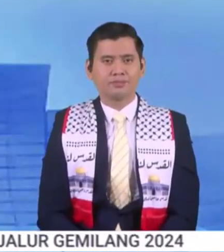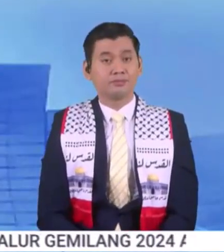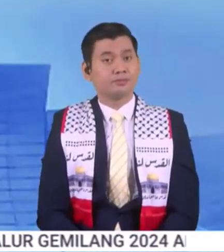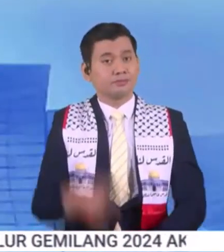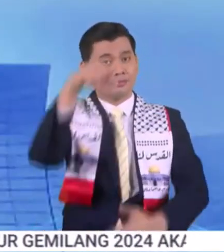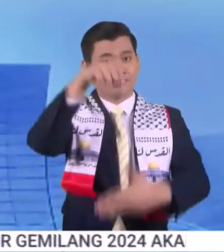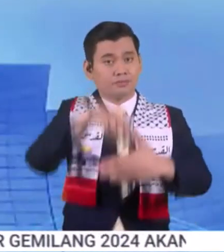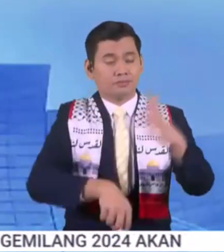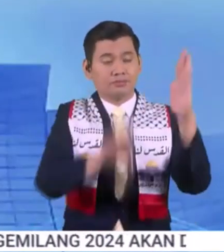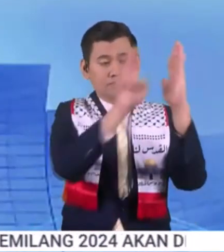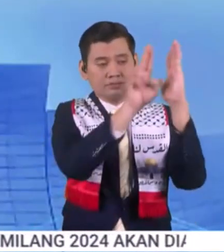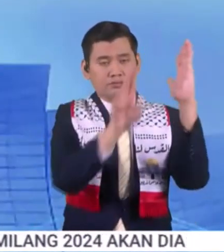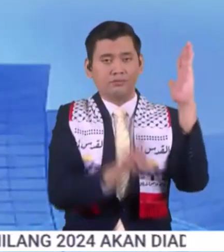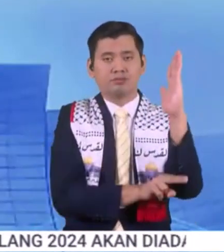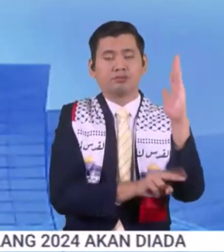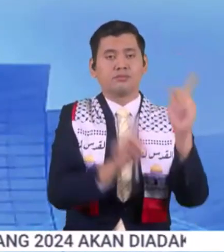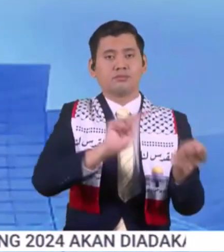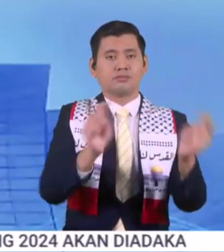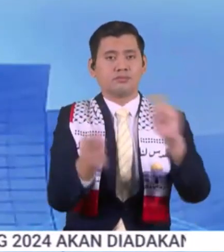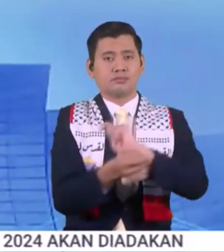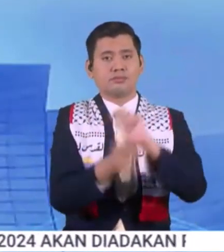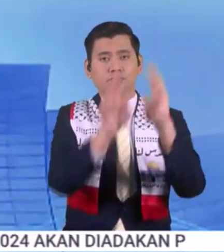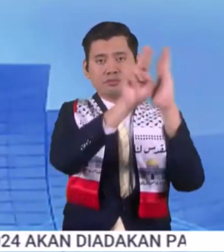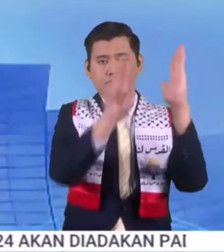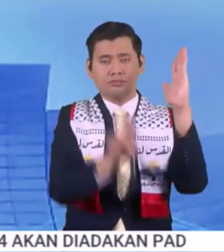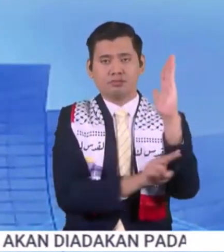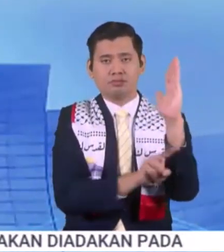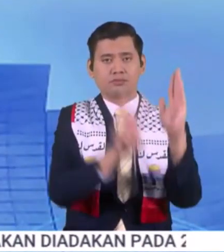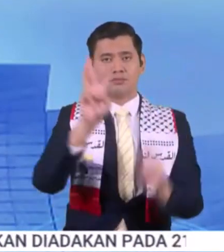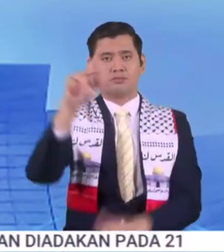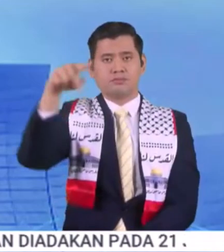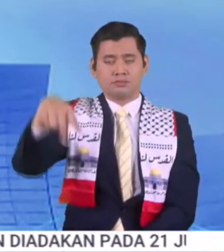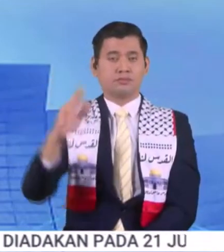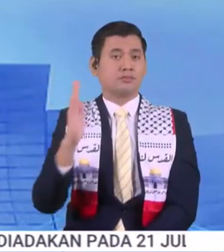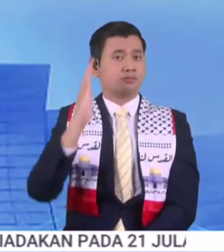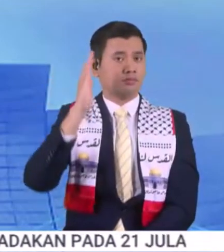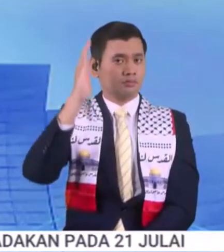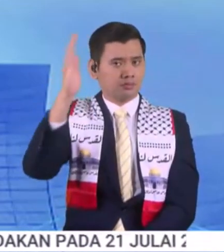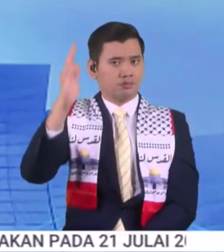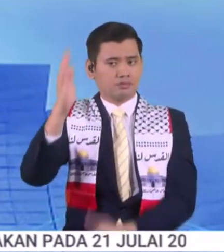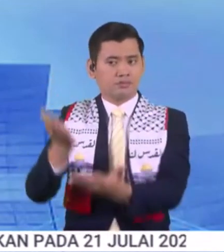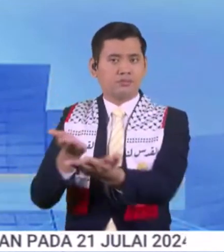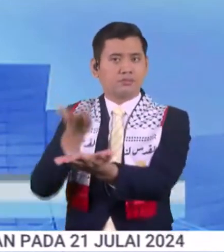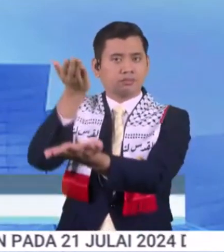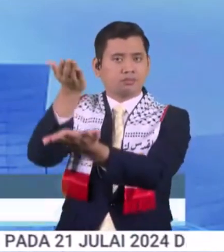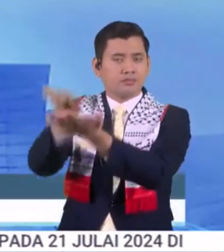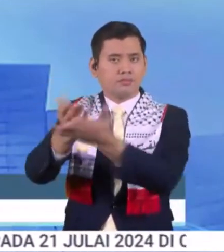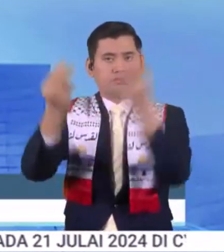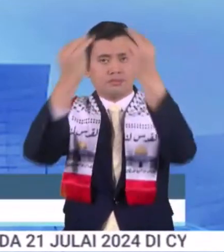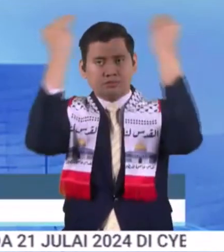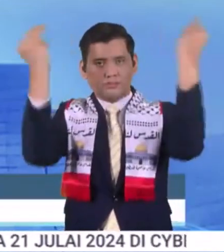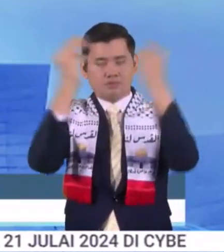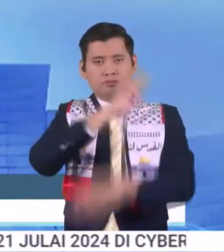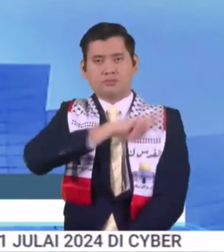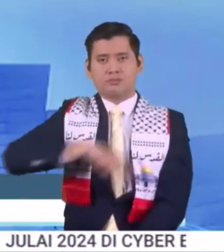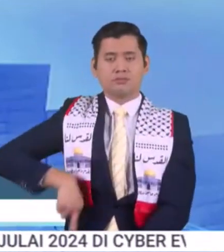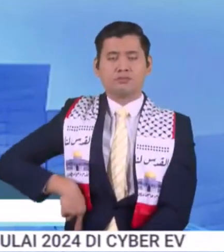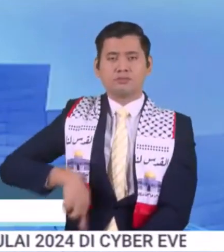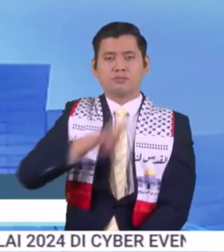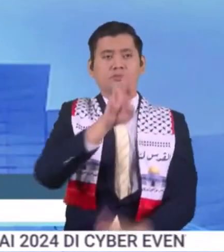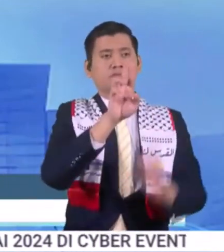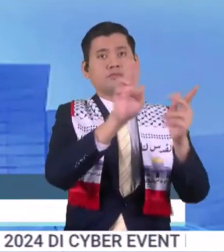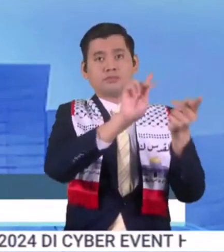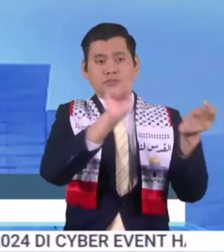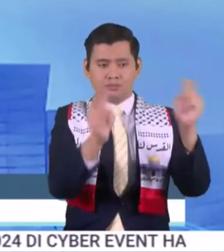Perincian rang undang-undang RUU Mufti Wilayah Persekutuan dijangka dirujuk kepada Majlis Raja-Raja minggu depan. RUU itu